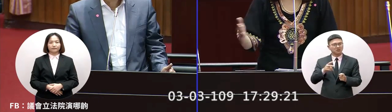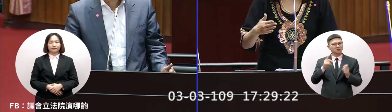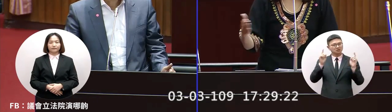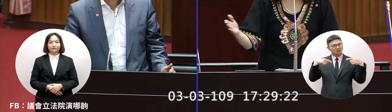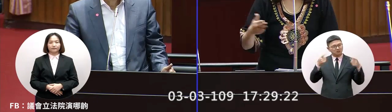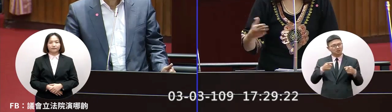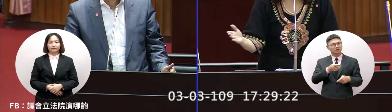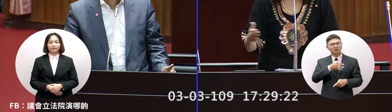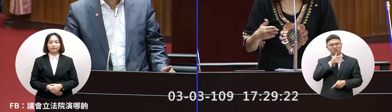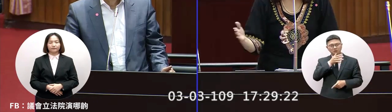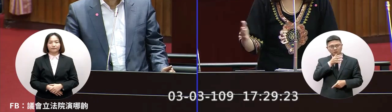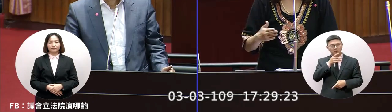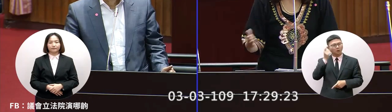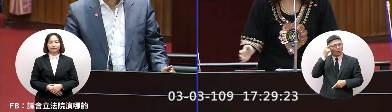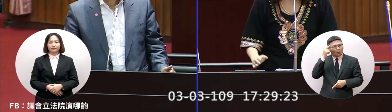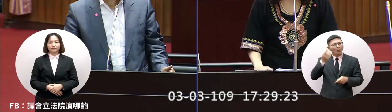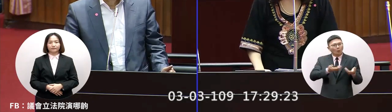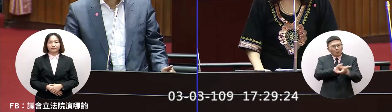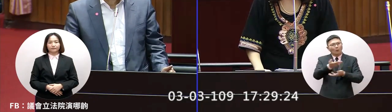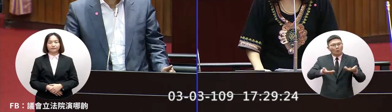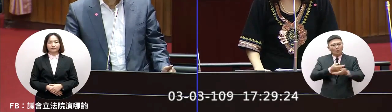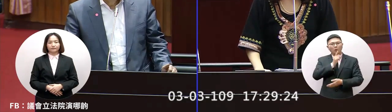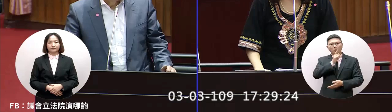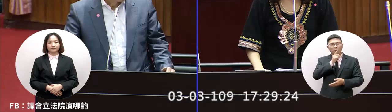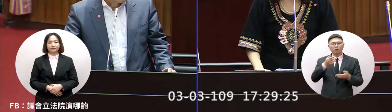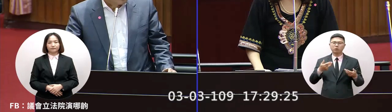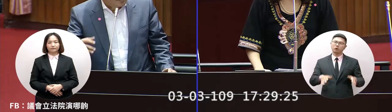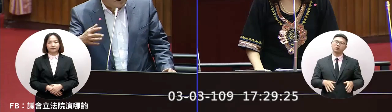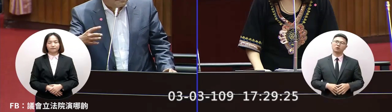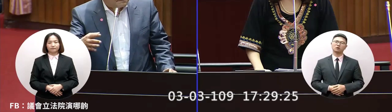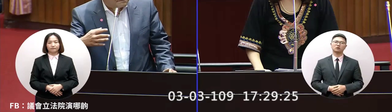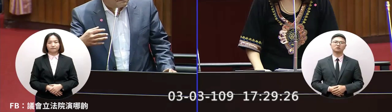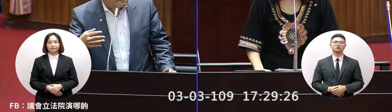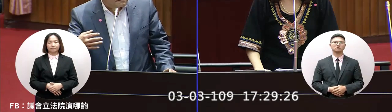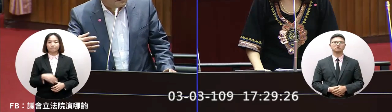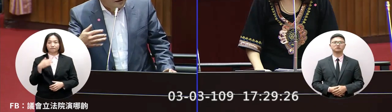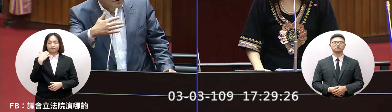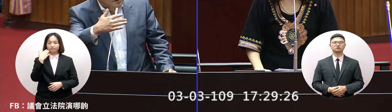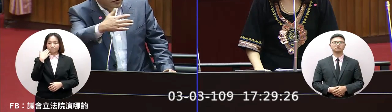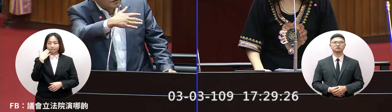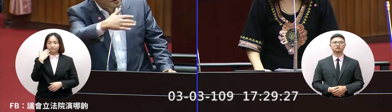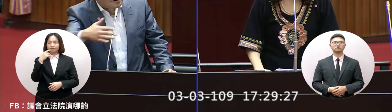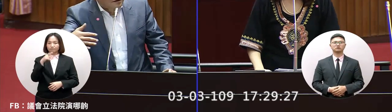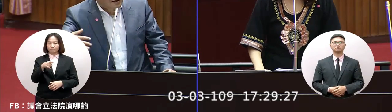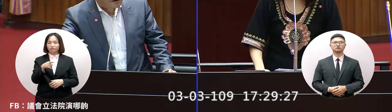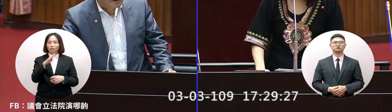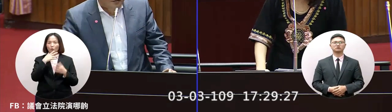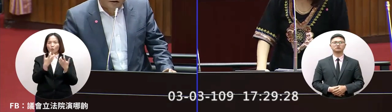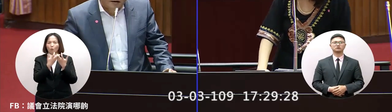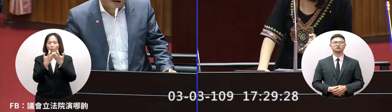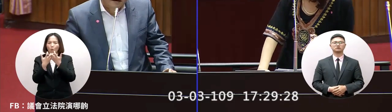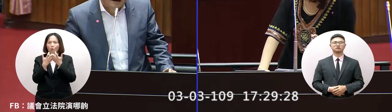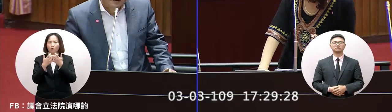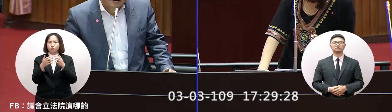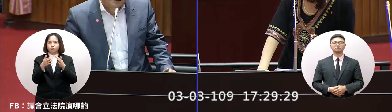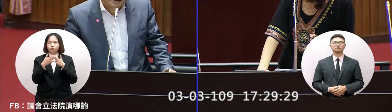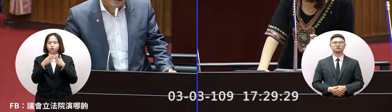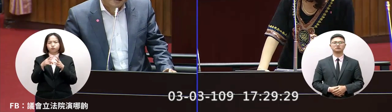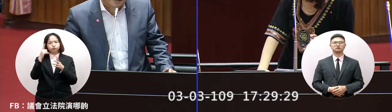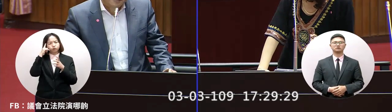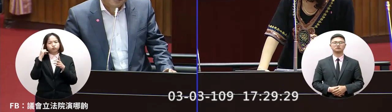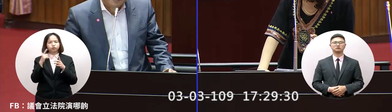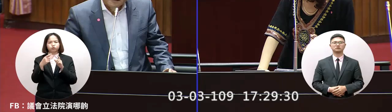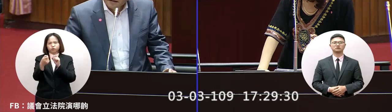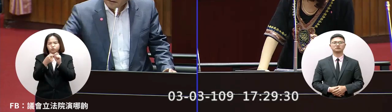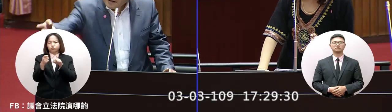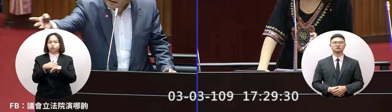常一定是经常交换意见讨论的。 如果没有拥挤抢主席台，应该没有那么